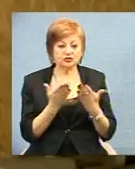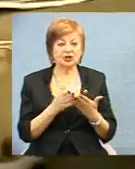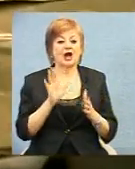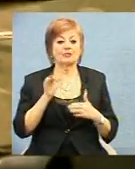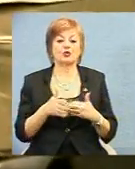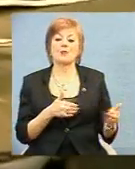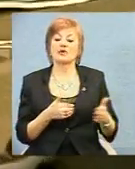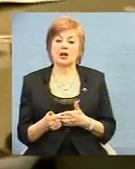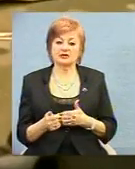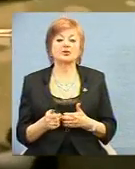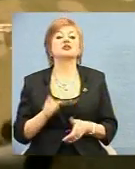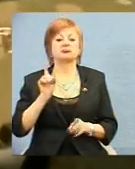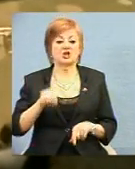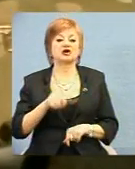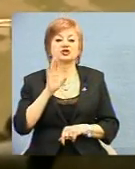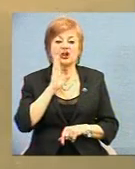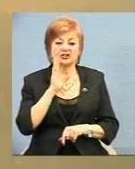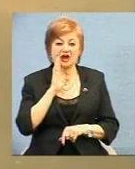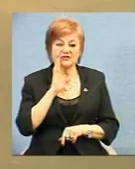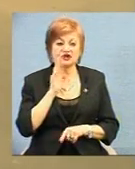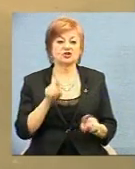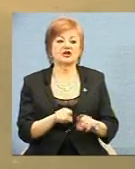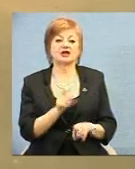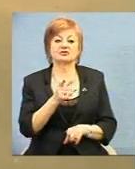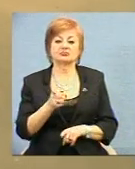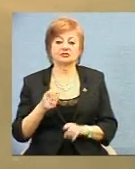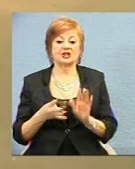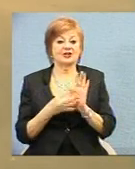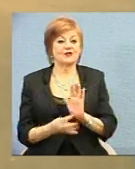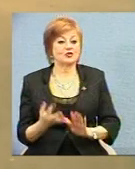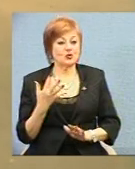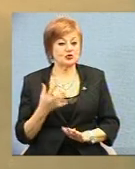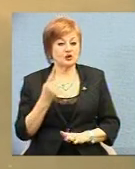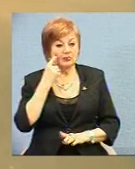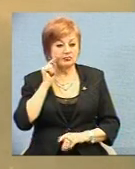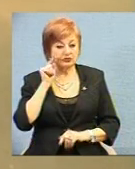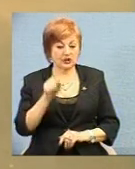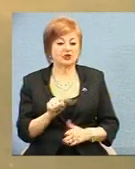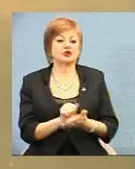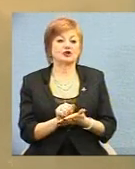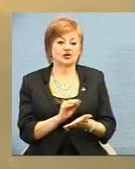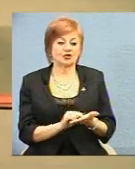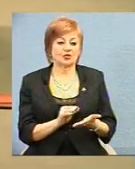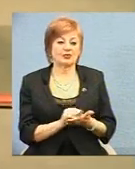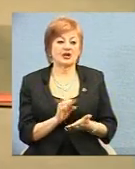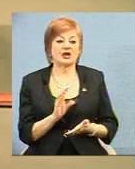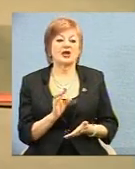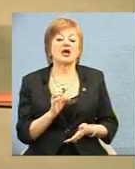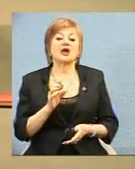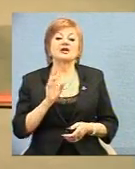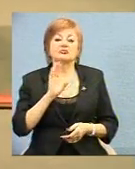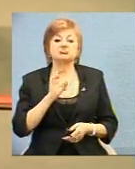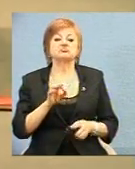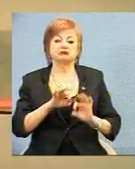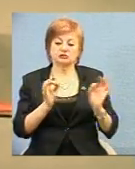виявились представниці неслабкої, як з'ясувалось, статі. 95 зі 100 можливих очок – результати тележурналістки Євгенії Вертій, яка до цього мала